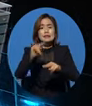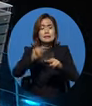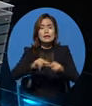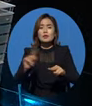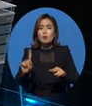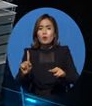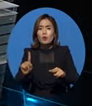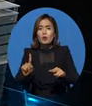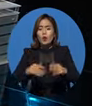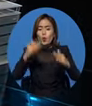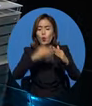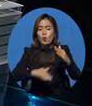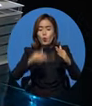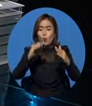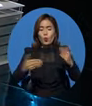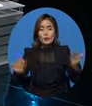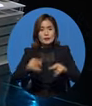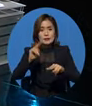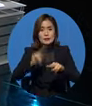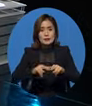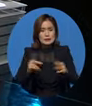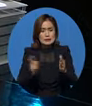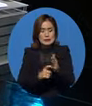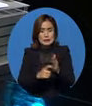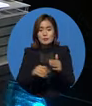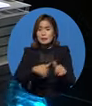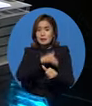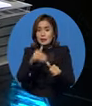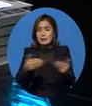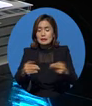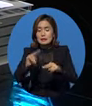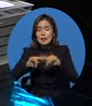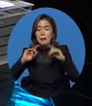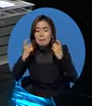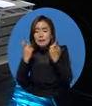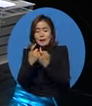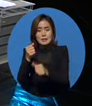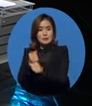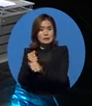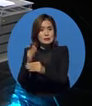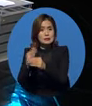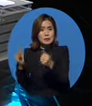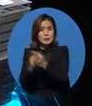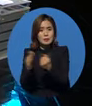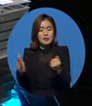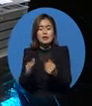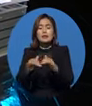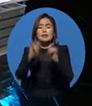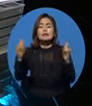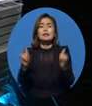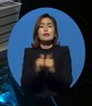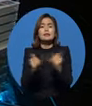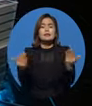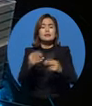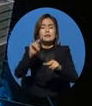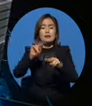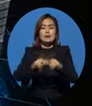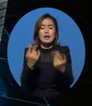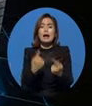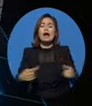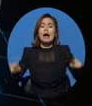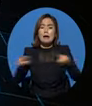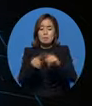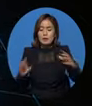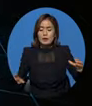공공 일자리 는 긴급피난 에 성격이고 실전에 민간이 만들어 가시기 때문에 같이 사회적 일자리 아 3자 기둥으로